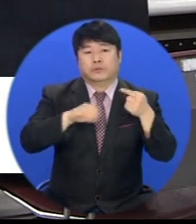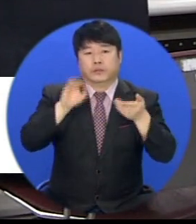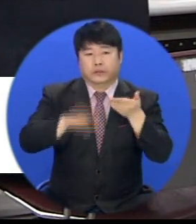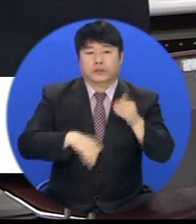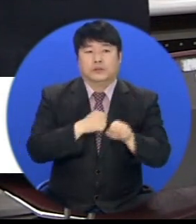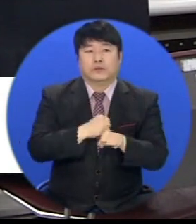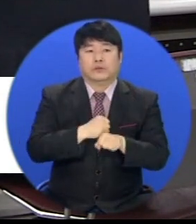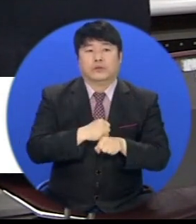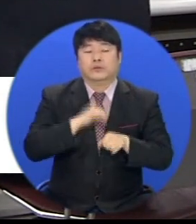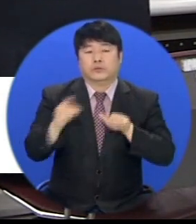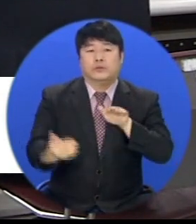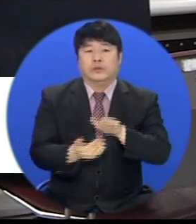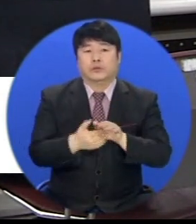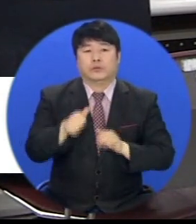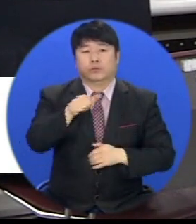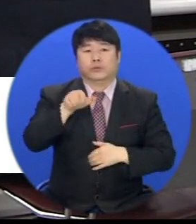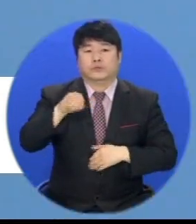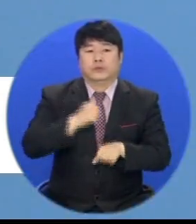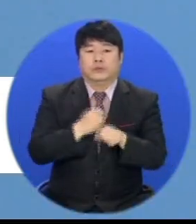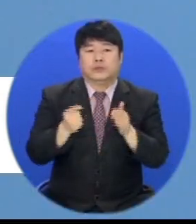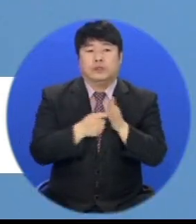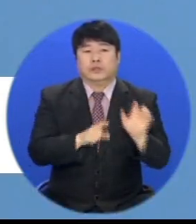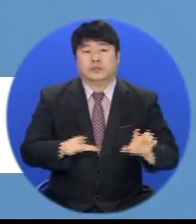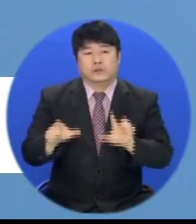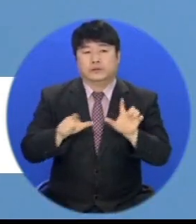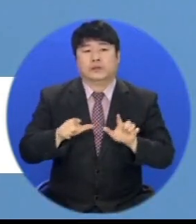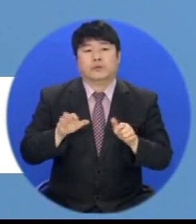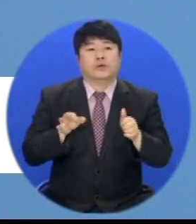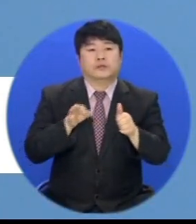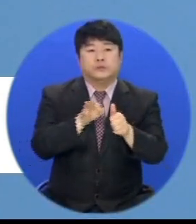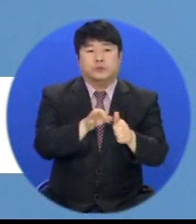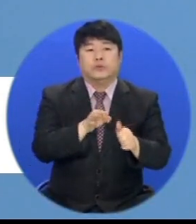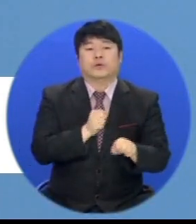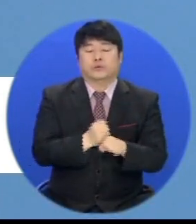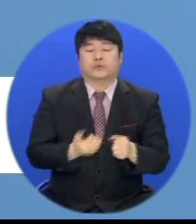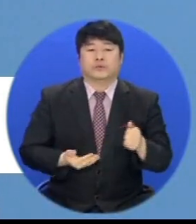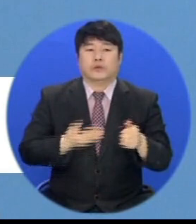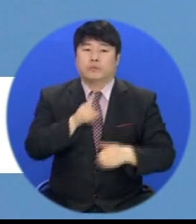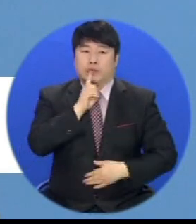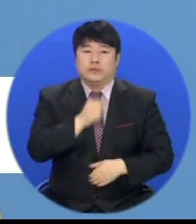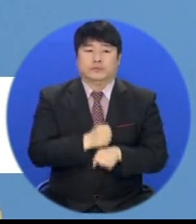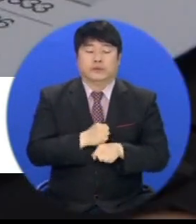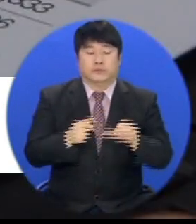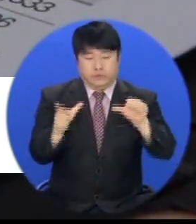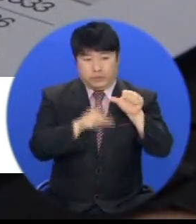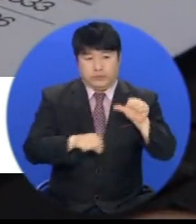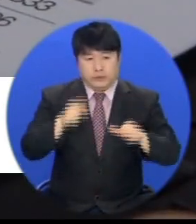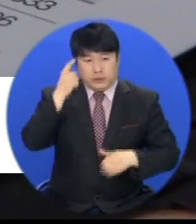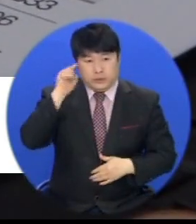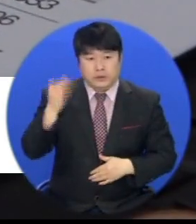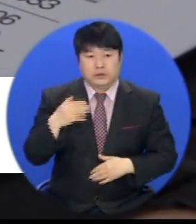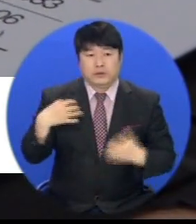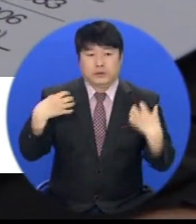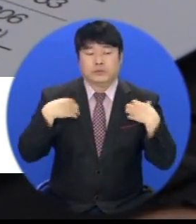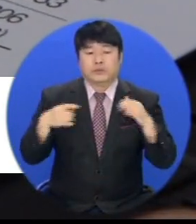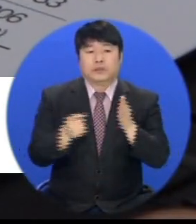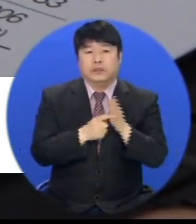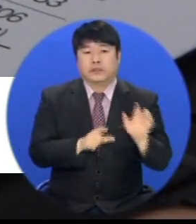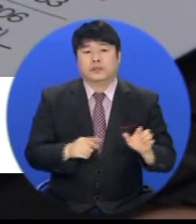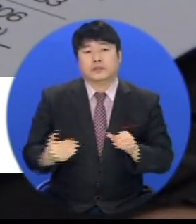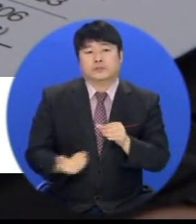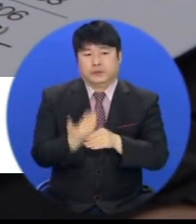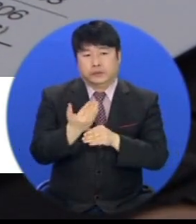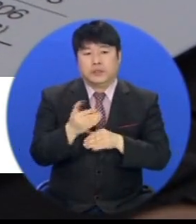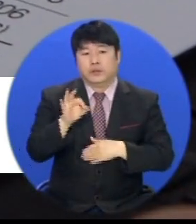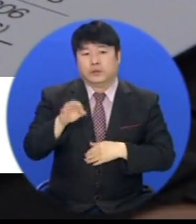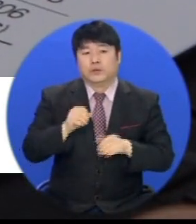최대 50만 원의 긴급생계지원금을 지급한다고 밝혔습니다. 또 5월로 예상되는 정부의